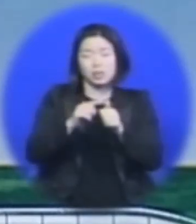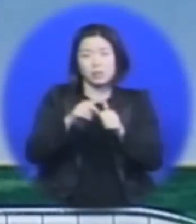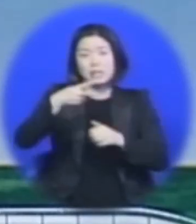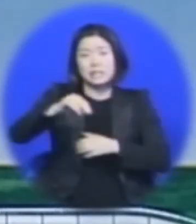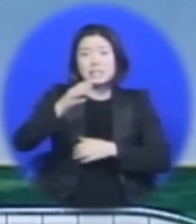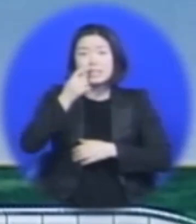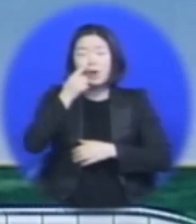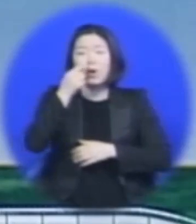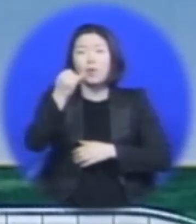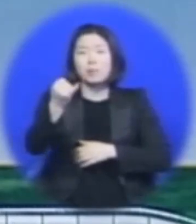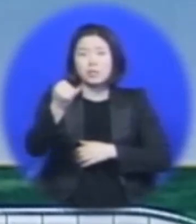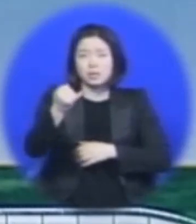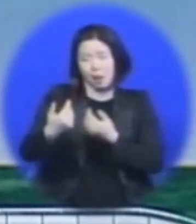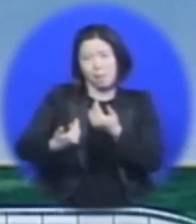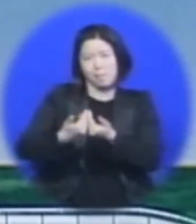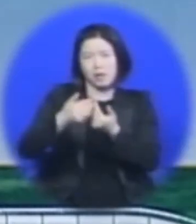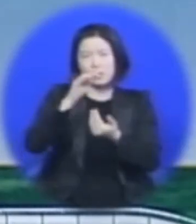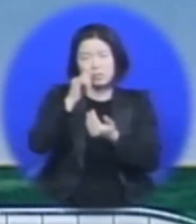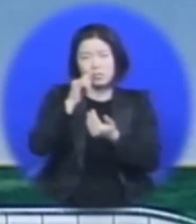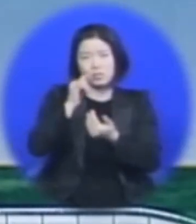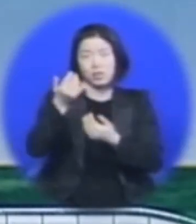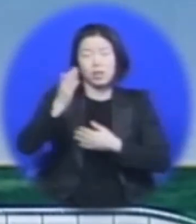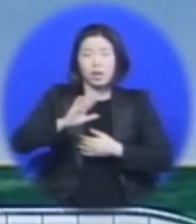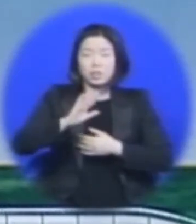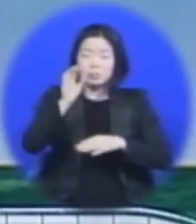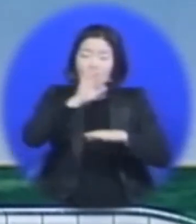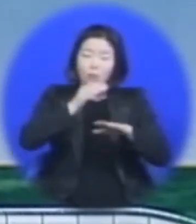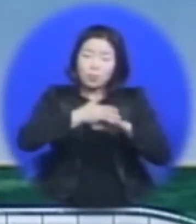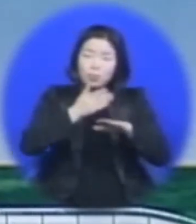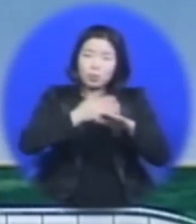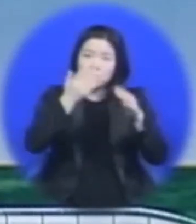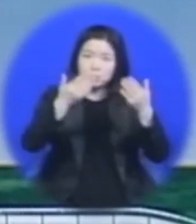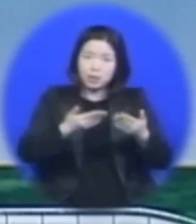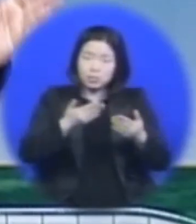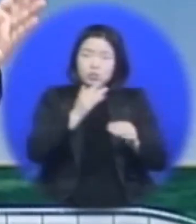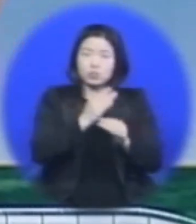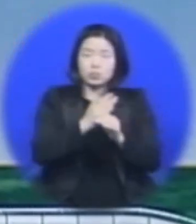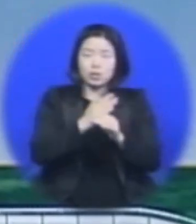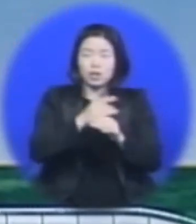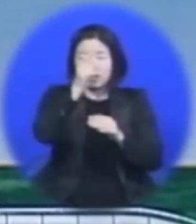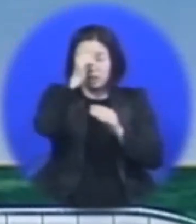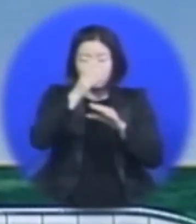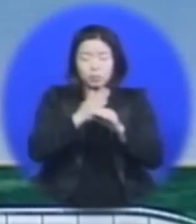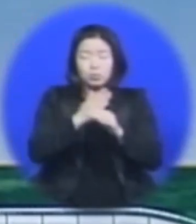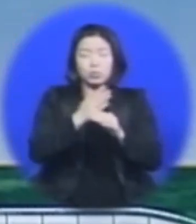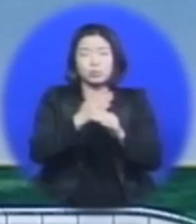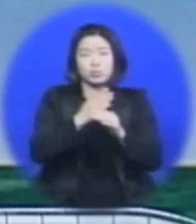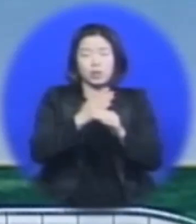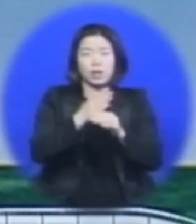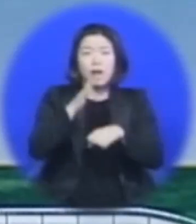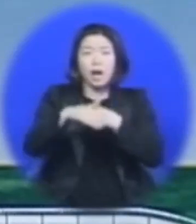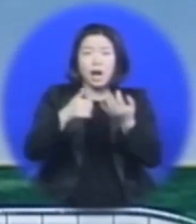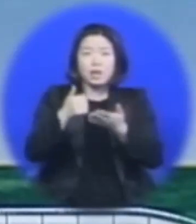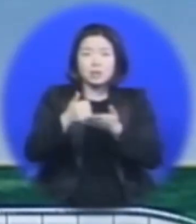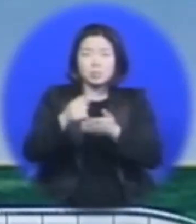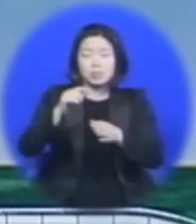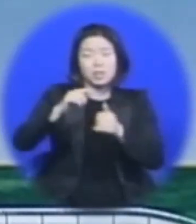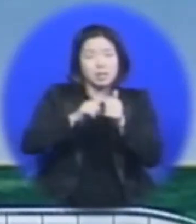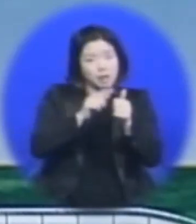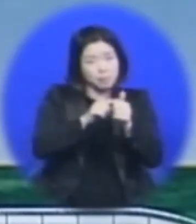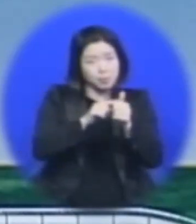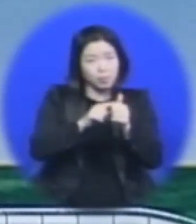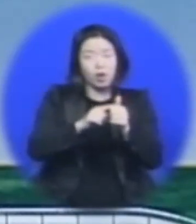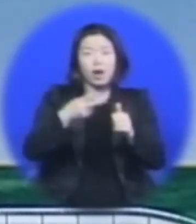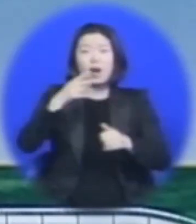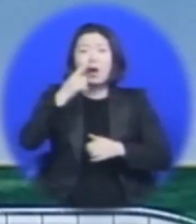했습니다 그렇지만 이렇게 훈을 받는 도중에 기도하는 중에 남편과 어머니의 마음을 바 주실 거라고